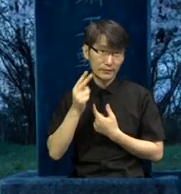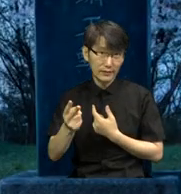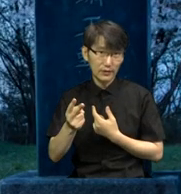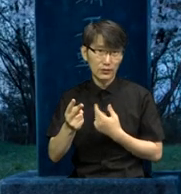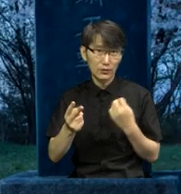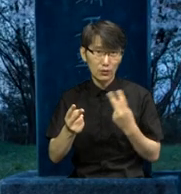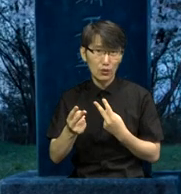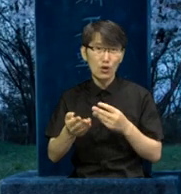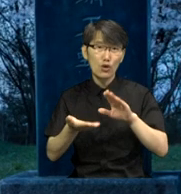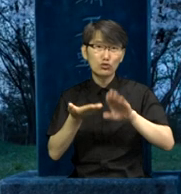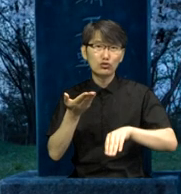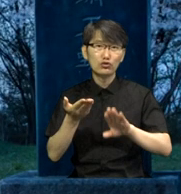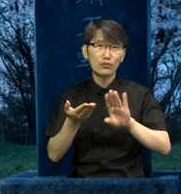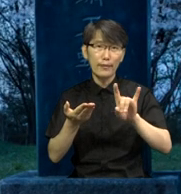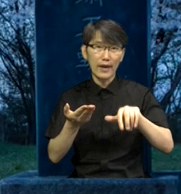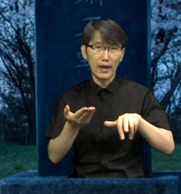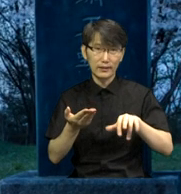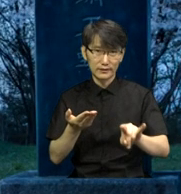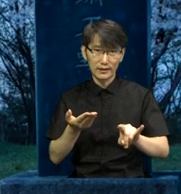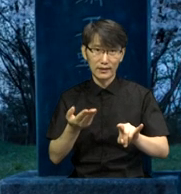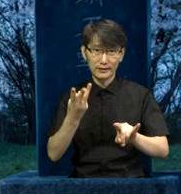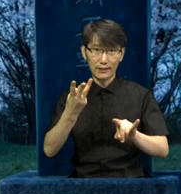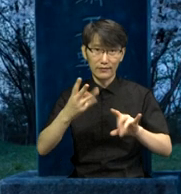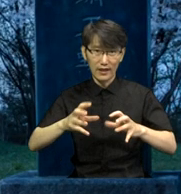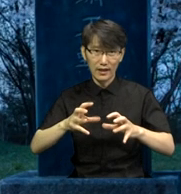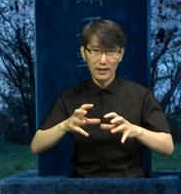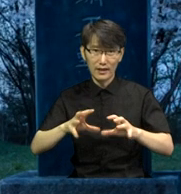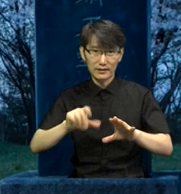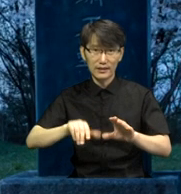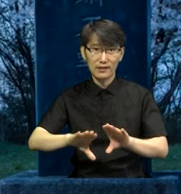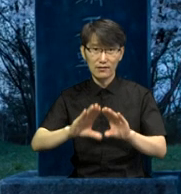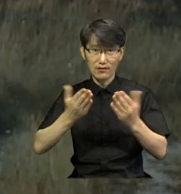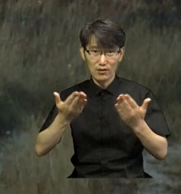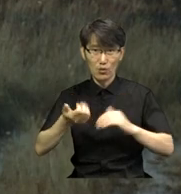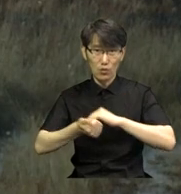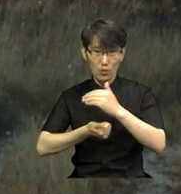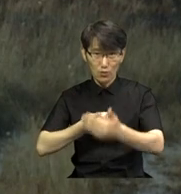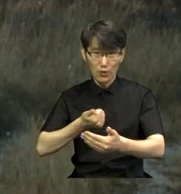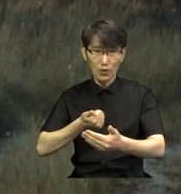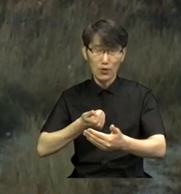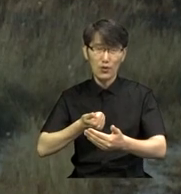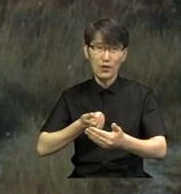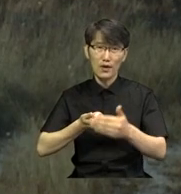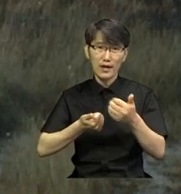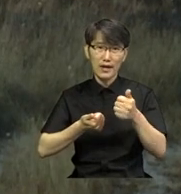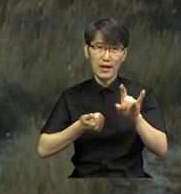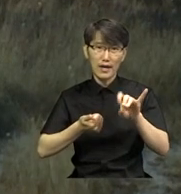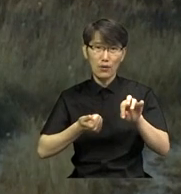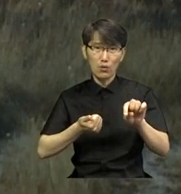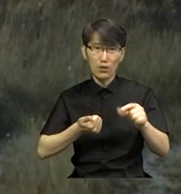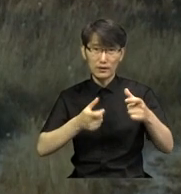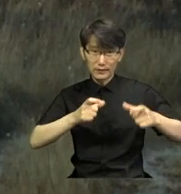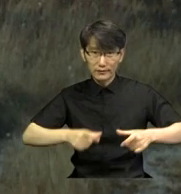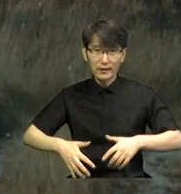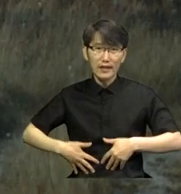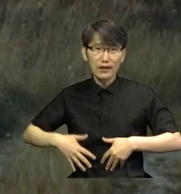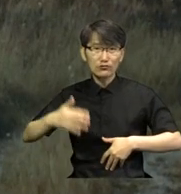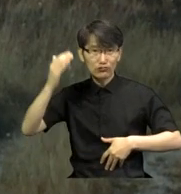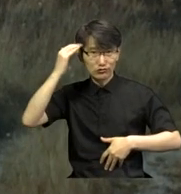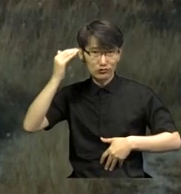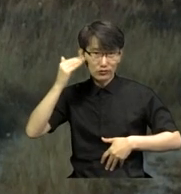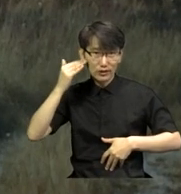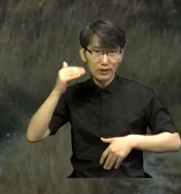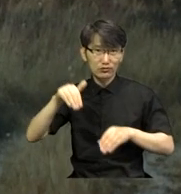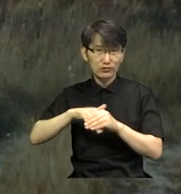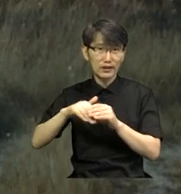여기에 후 백제로 세우고 후삼국 시대 를 연 켠 안에 묘와 파주 헤어 눕지 된 나만의 문화재도 함께